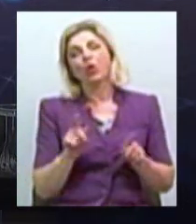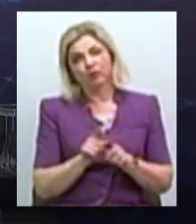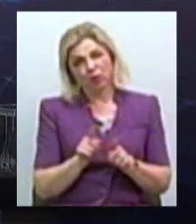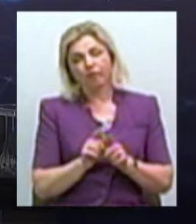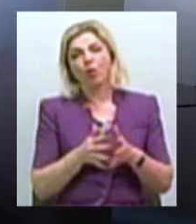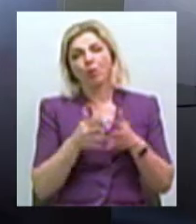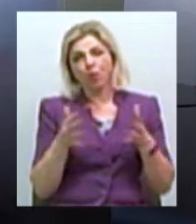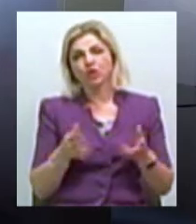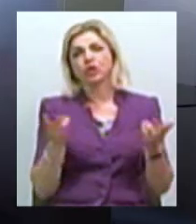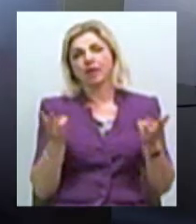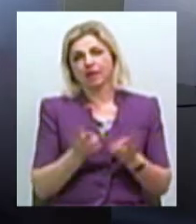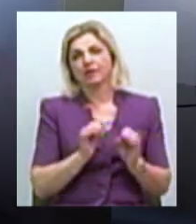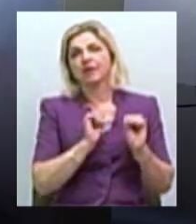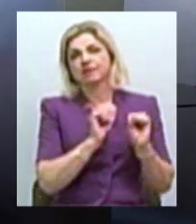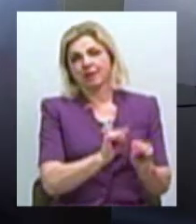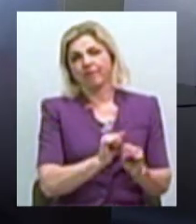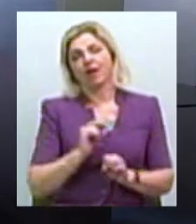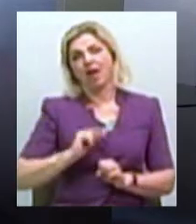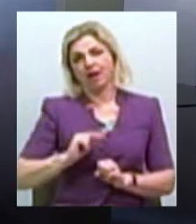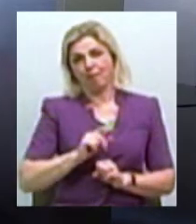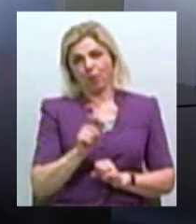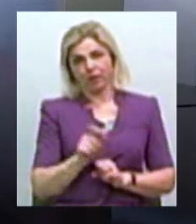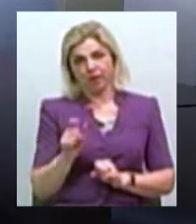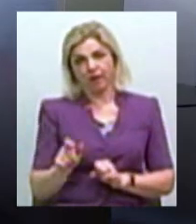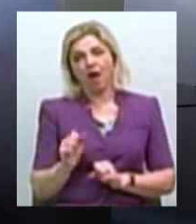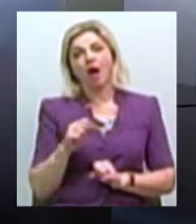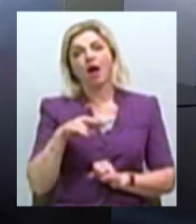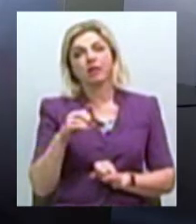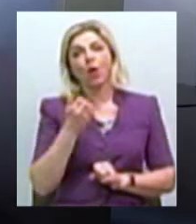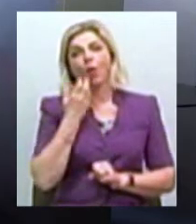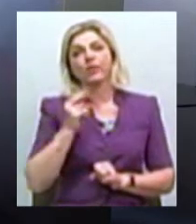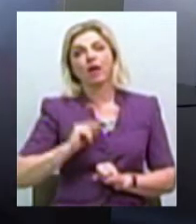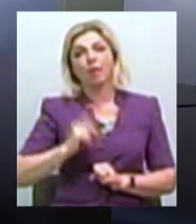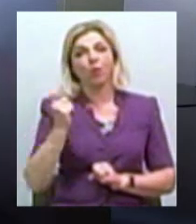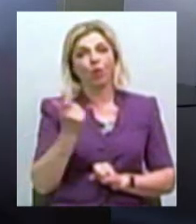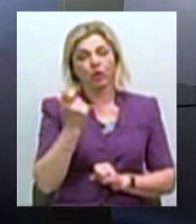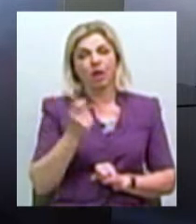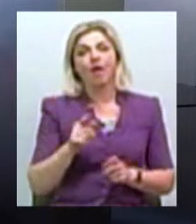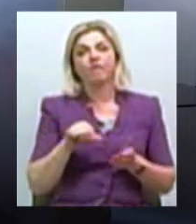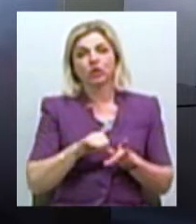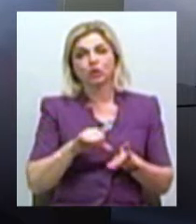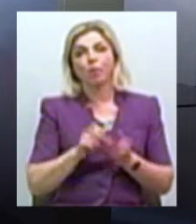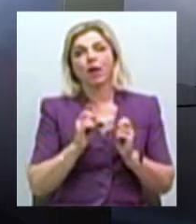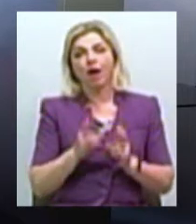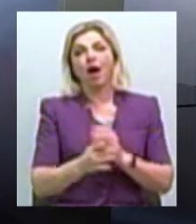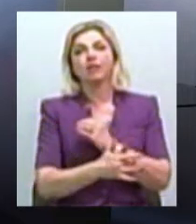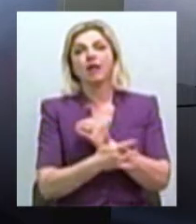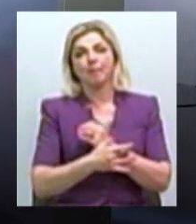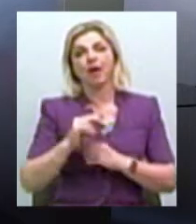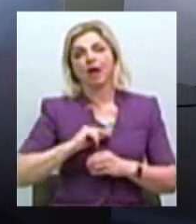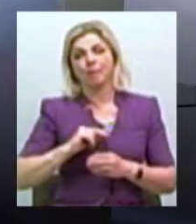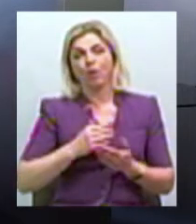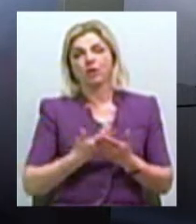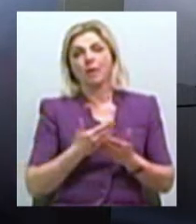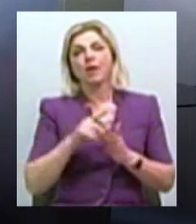прав безпосередньо наймані працівники. Але коли роботодавець виступає так само, як і найманий працівник, ну, припустимо,